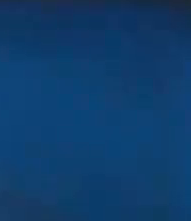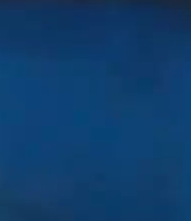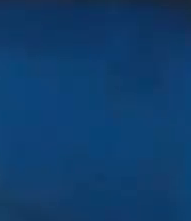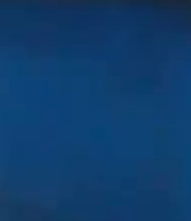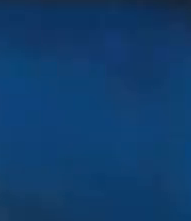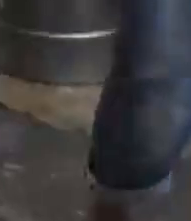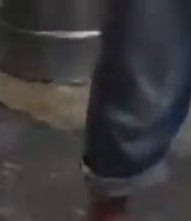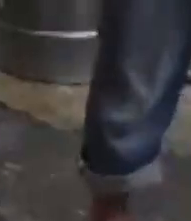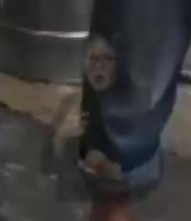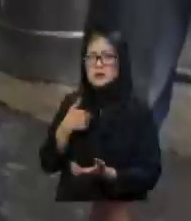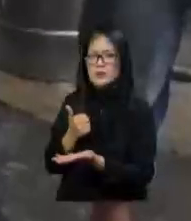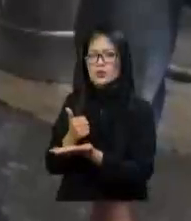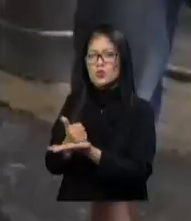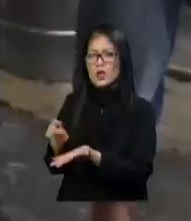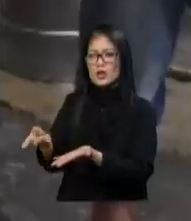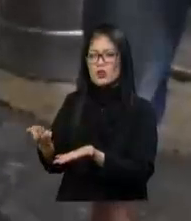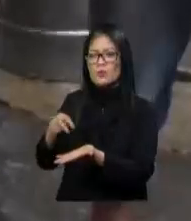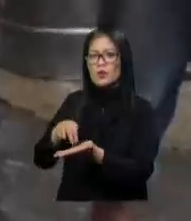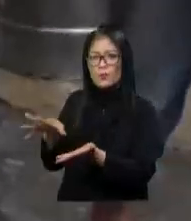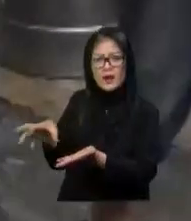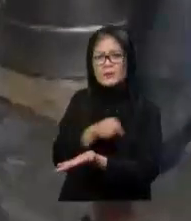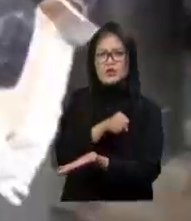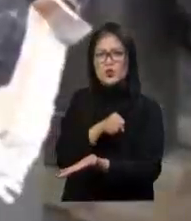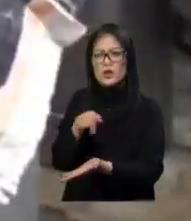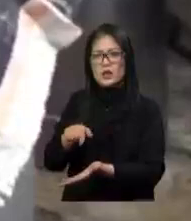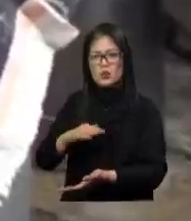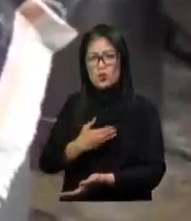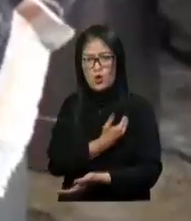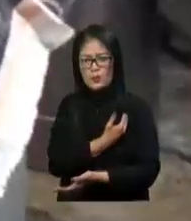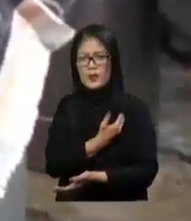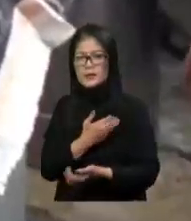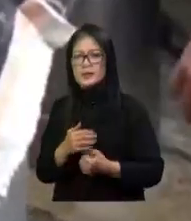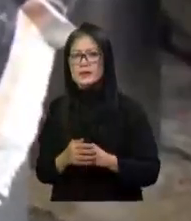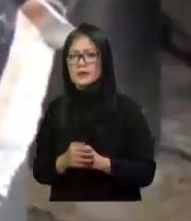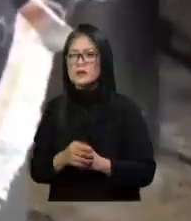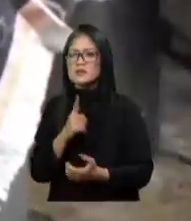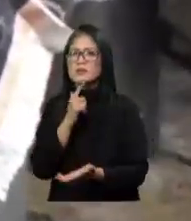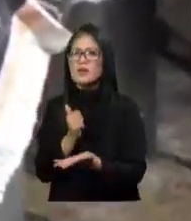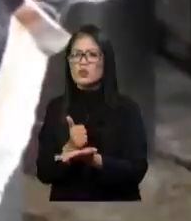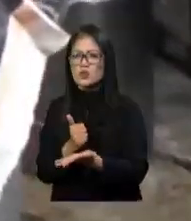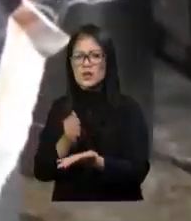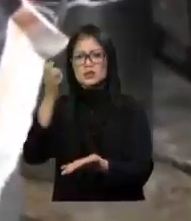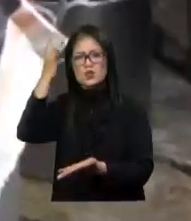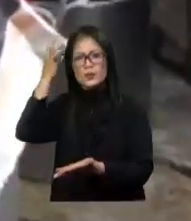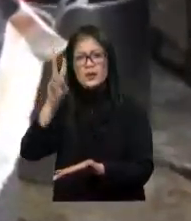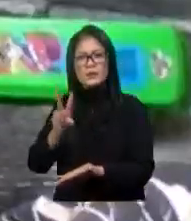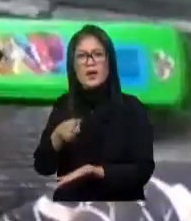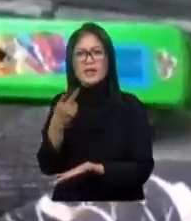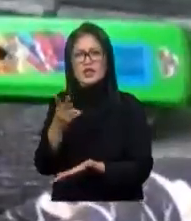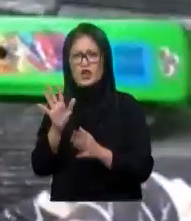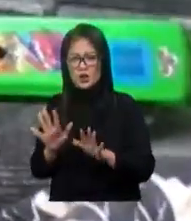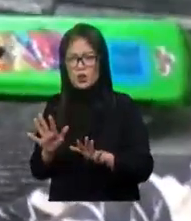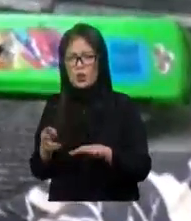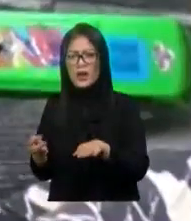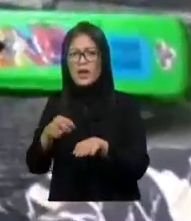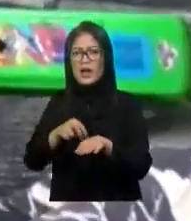mengangkut penculik dan korbannya. Endang yang hanya sopir tembak atau sopir pengganti mengaku pelaku semula naik dari Jalan Gunung Sari